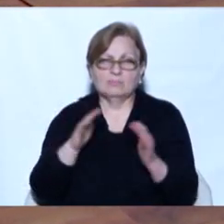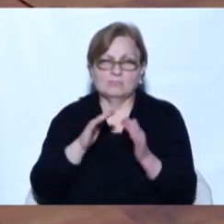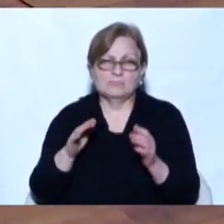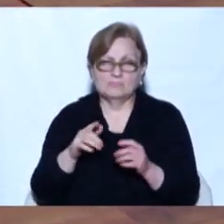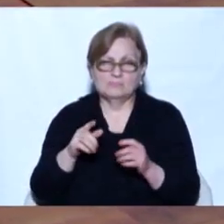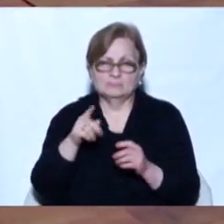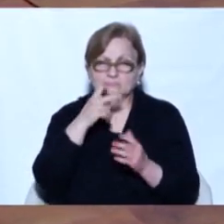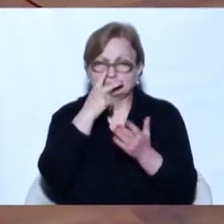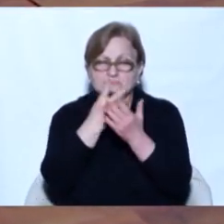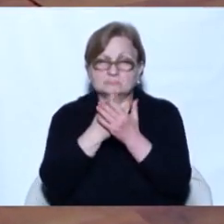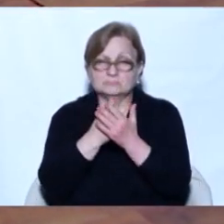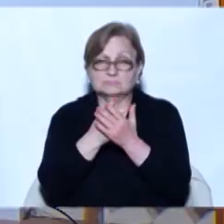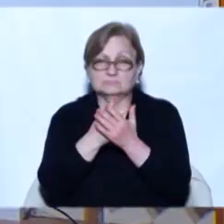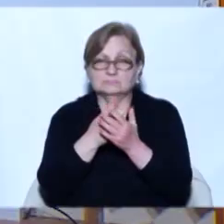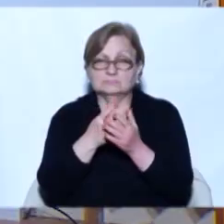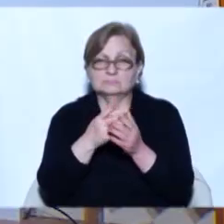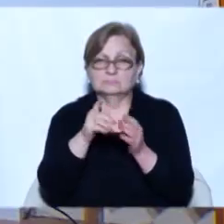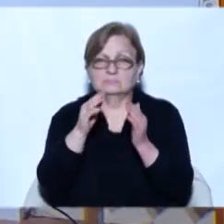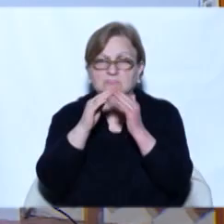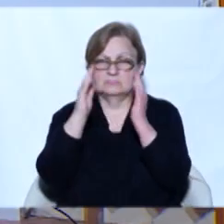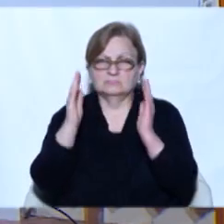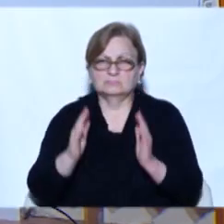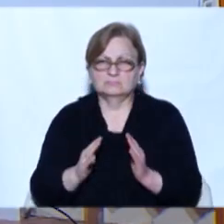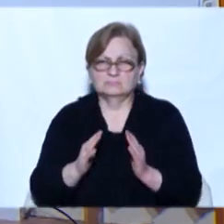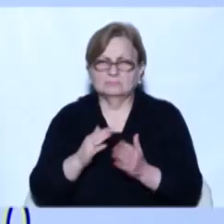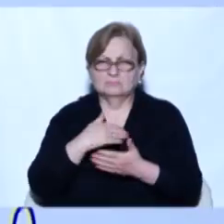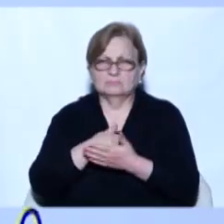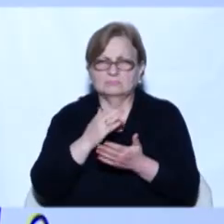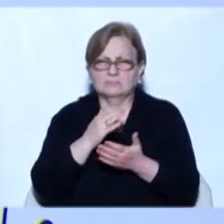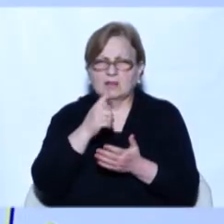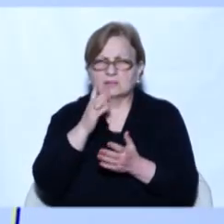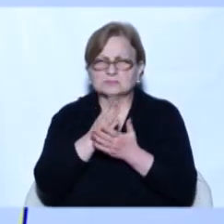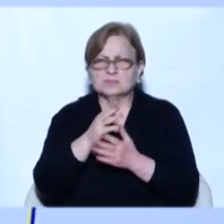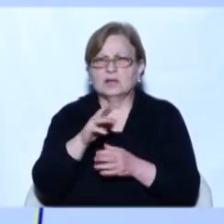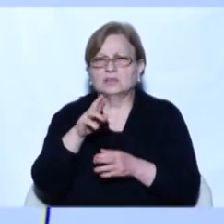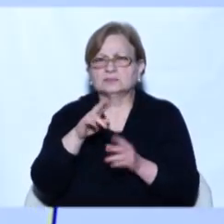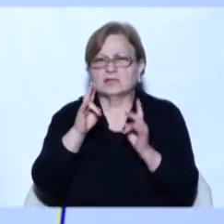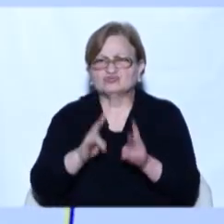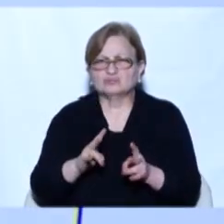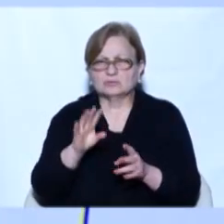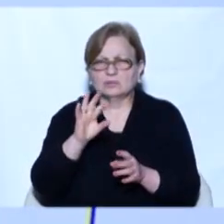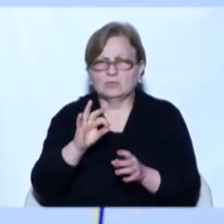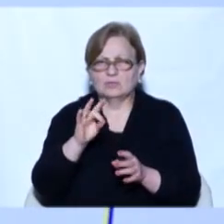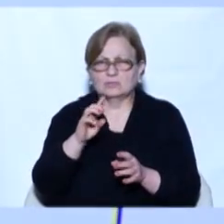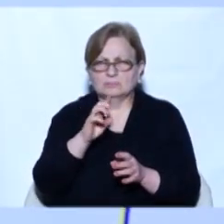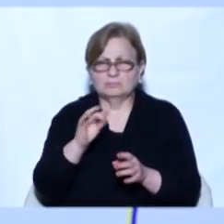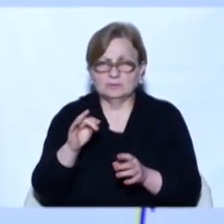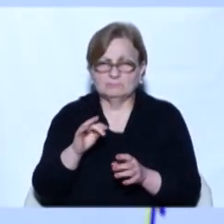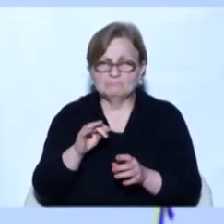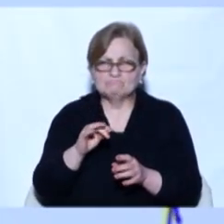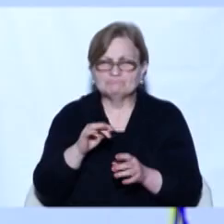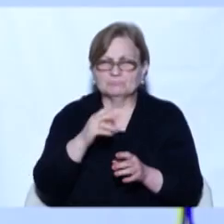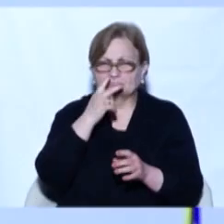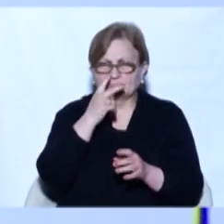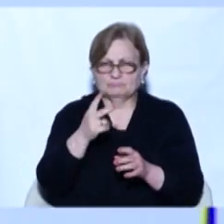აქ შენ ხედავ ფუნდუკს, რომელსაც ჰქვია დაჭრილი ორბი. ფიქრობ, გარკვეული წარმოდგენა შეგექმნა და